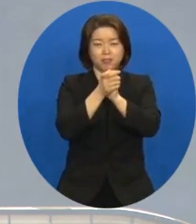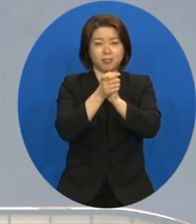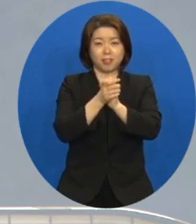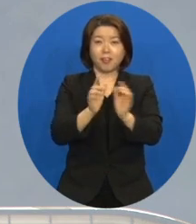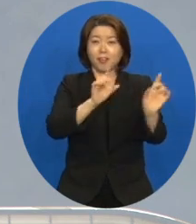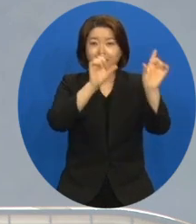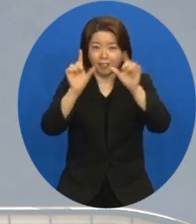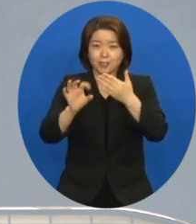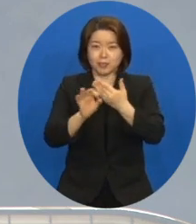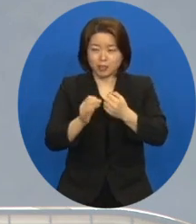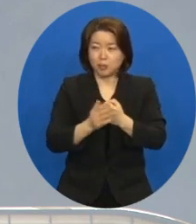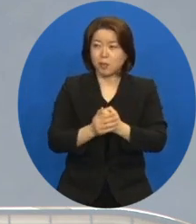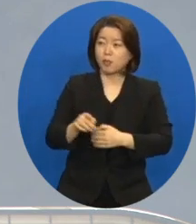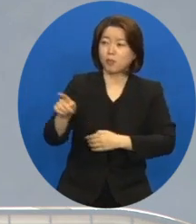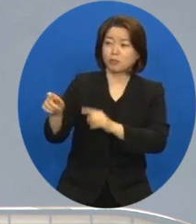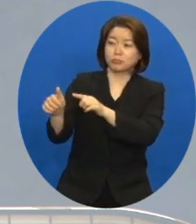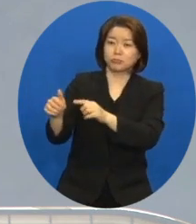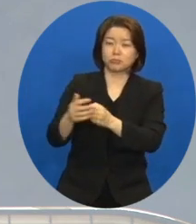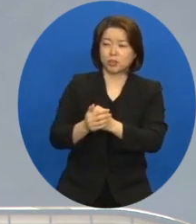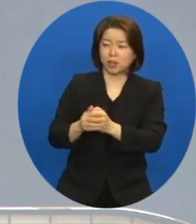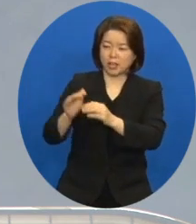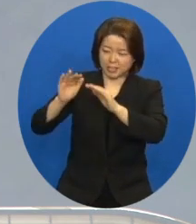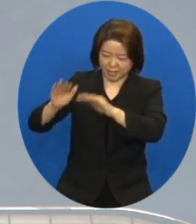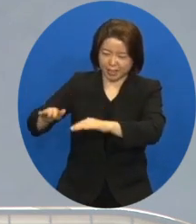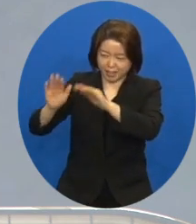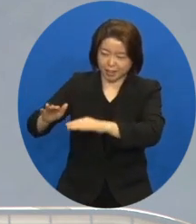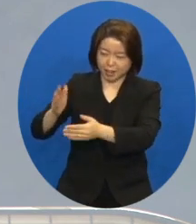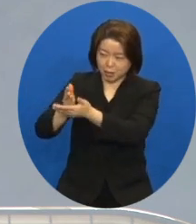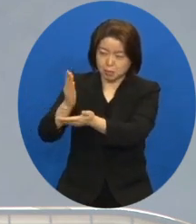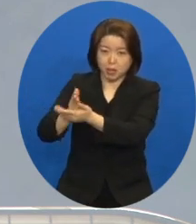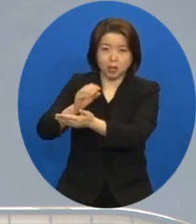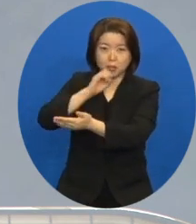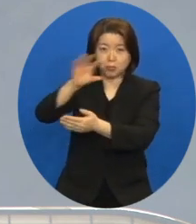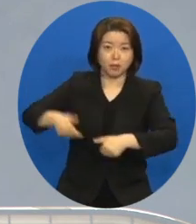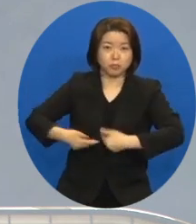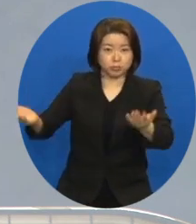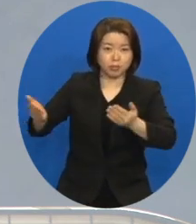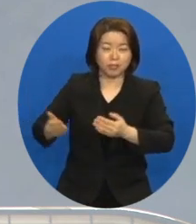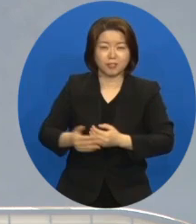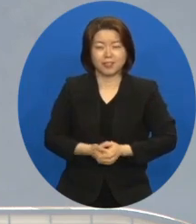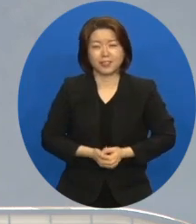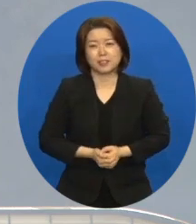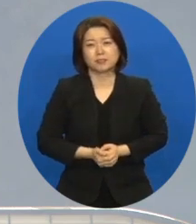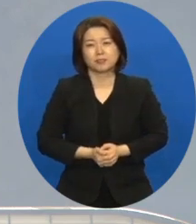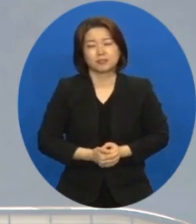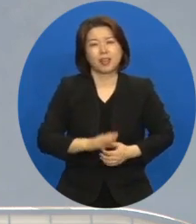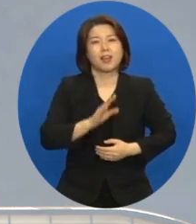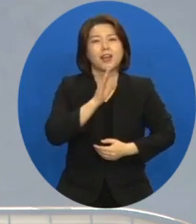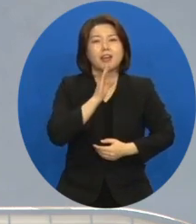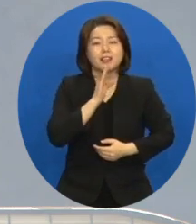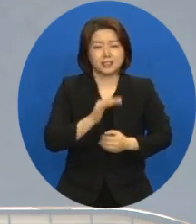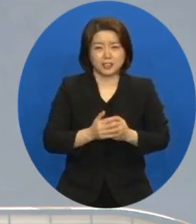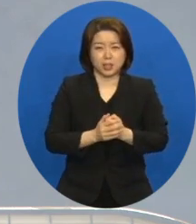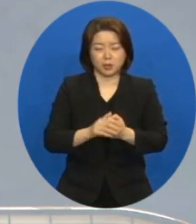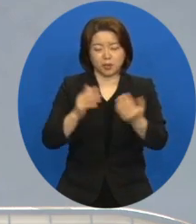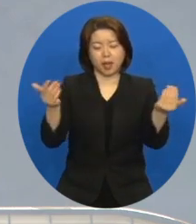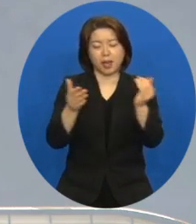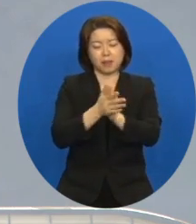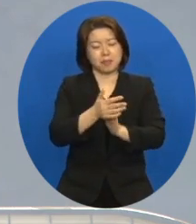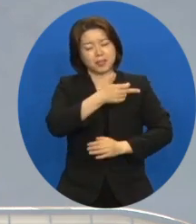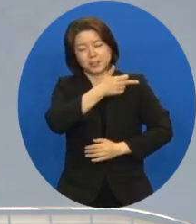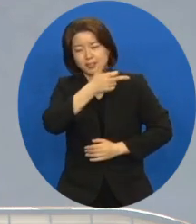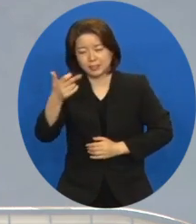살면 뭐 그분한테 굳이 절제하라 말라 할 게 없잖아요. 실제로 아멘을 크게